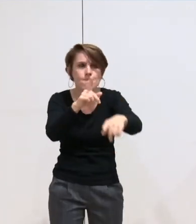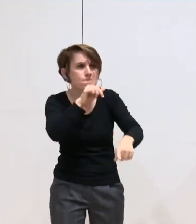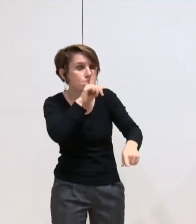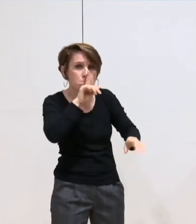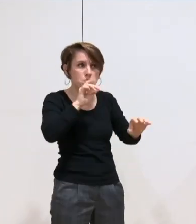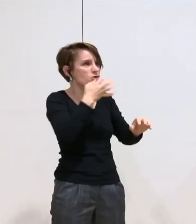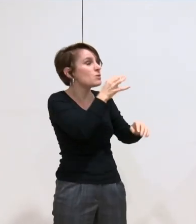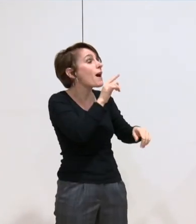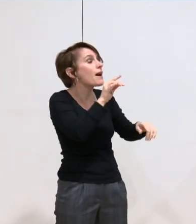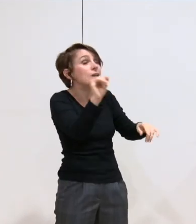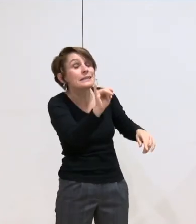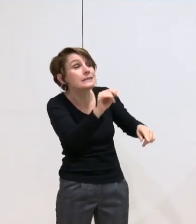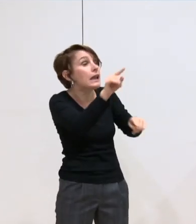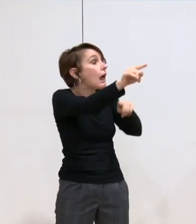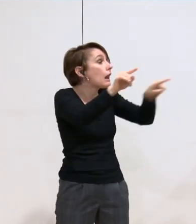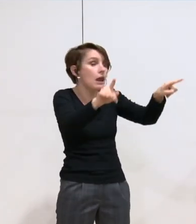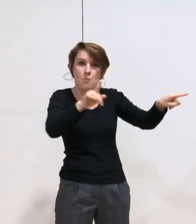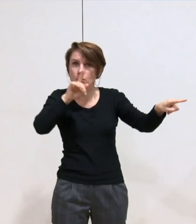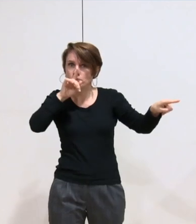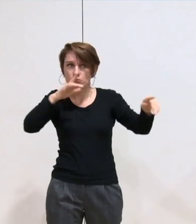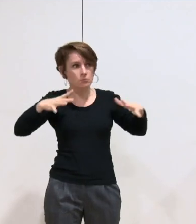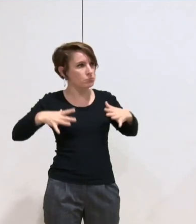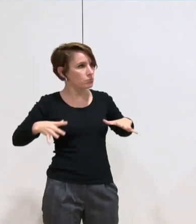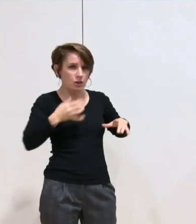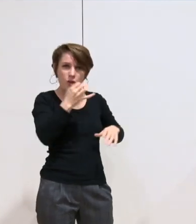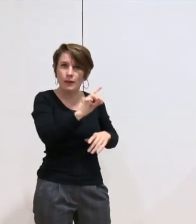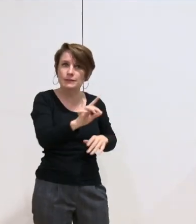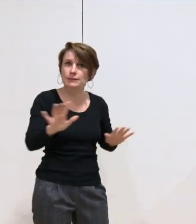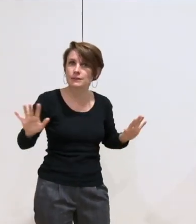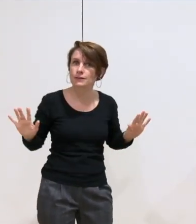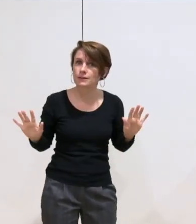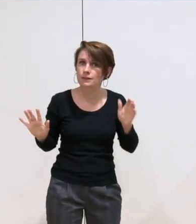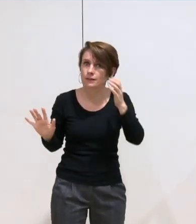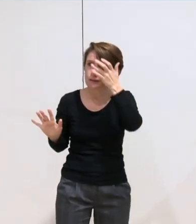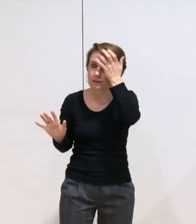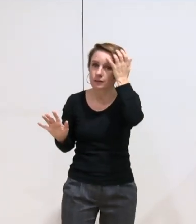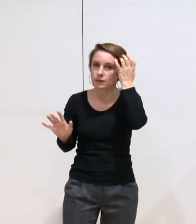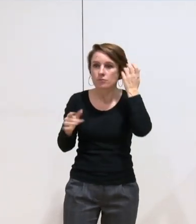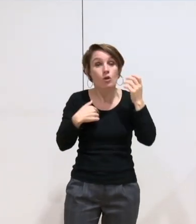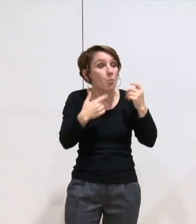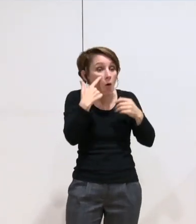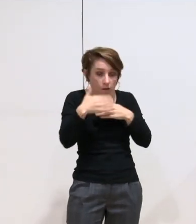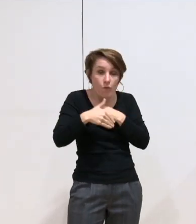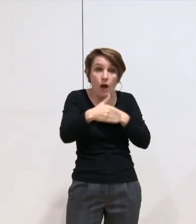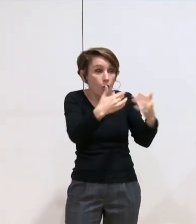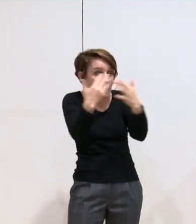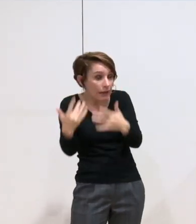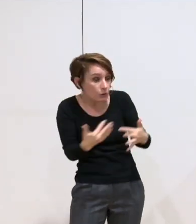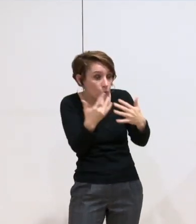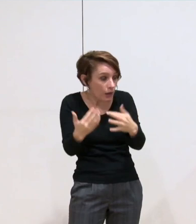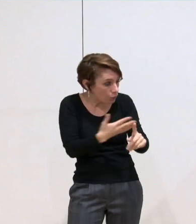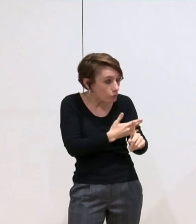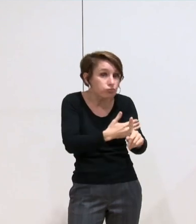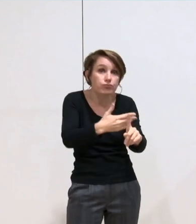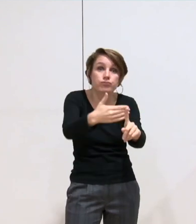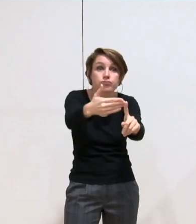toujours vous sentir visé spécifiquement. Je ferai nous ferons les comptes aussi au fur et à mesure. Vous